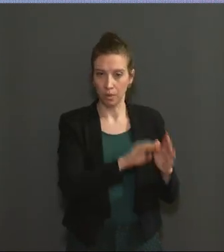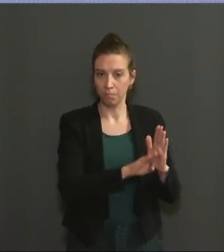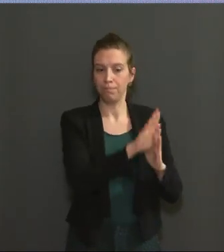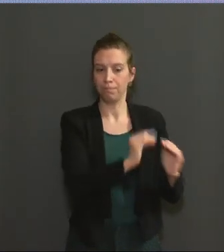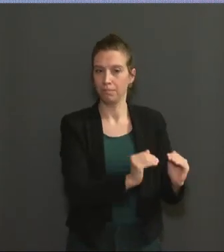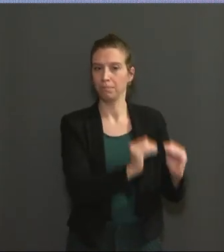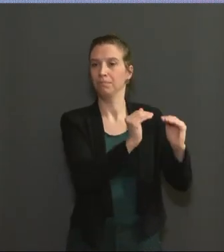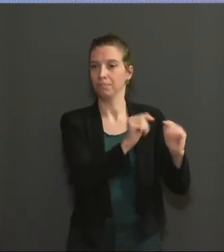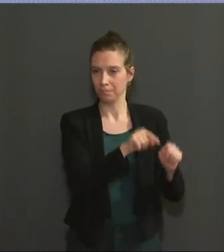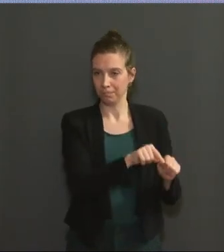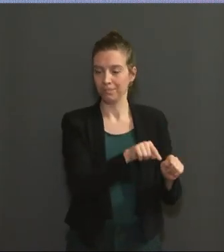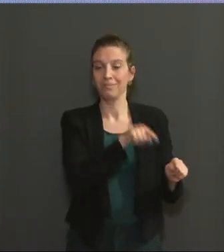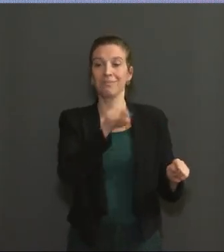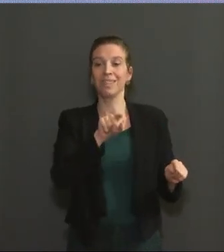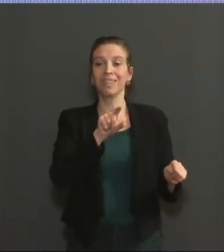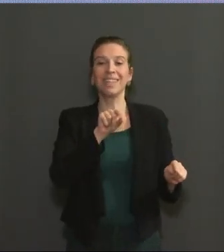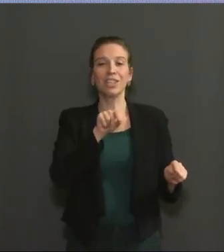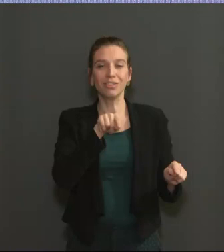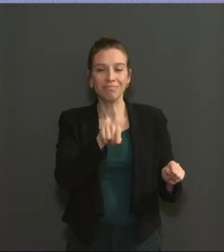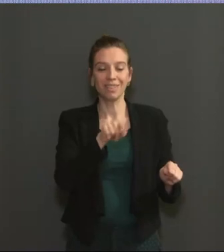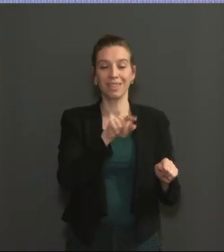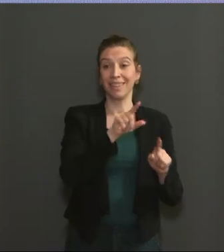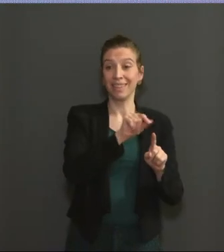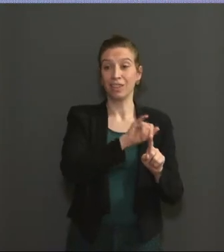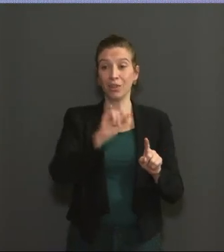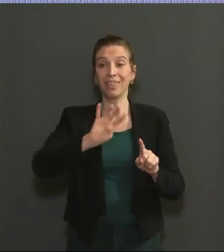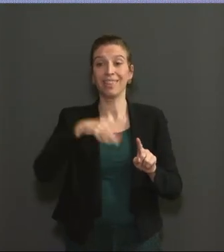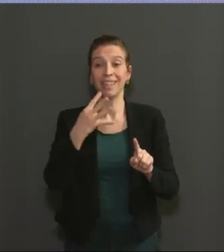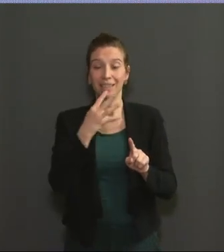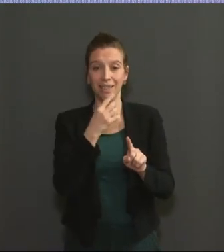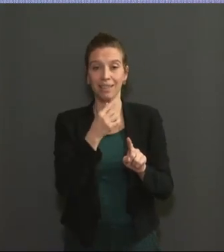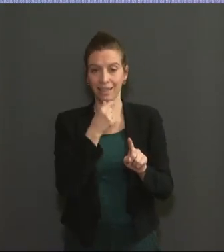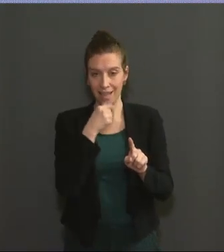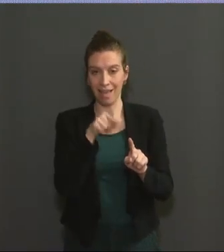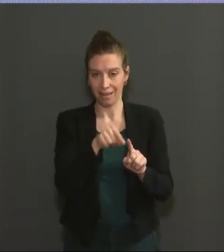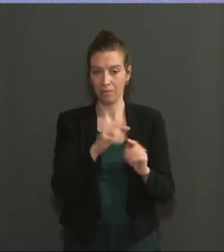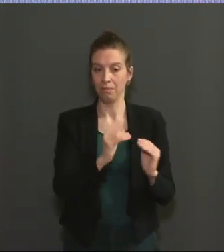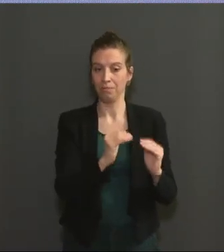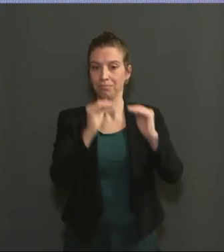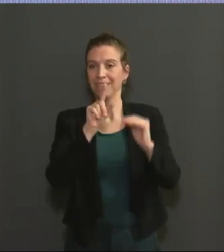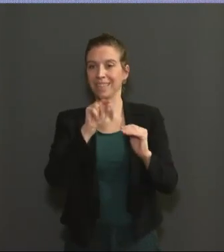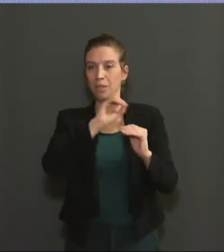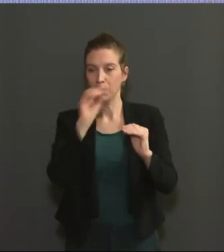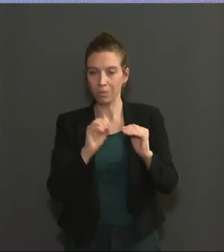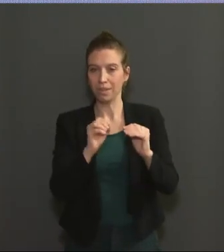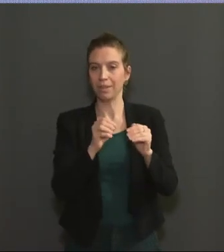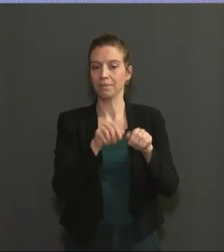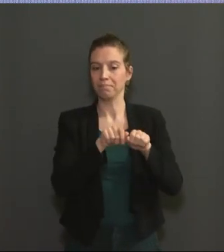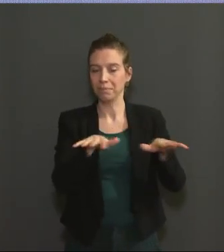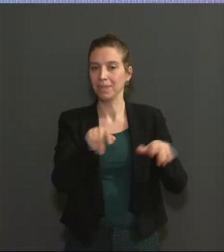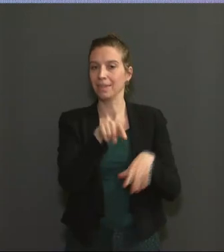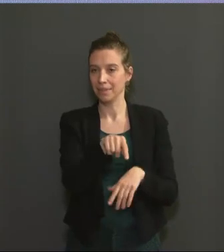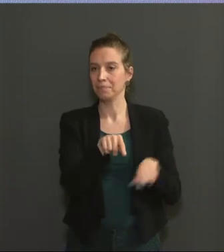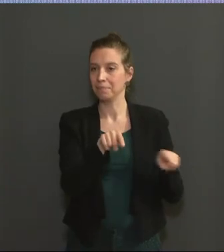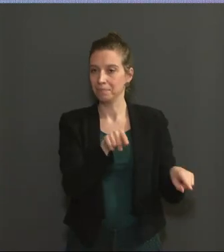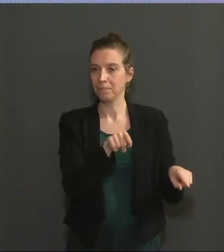tieners van 10 tot 19 zien we een toename van 10% op weekbasis ik wil er u wel aan